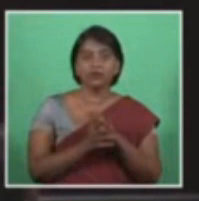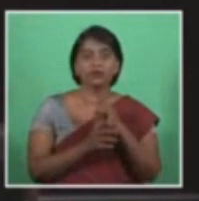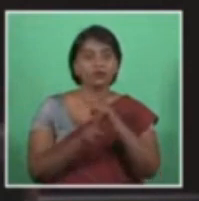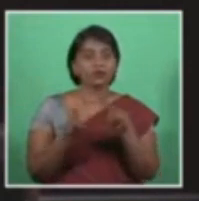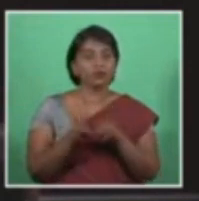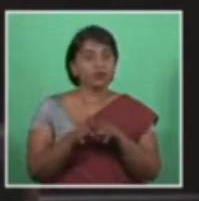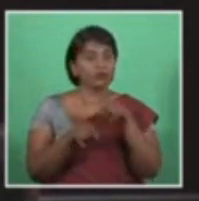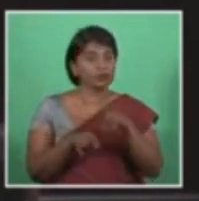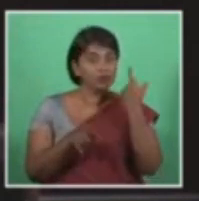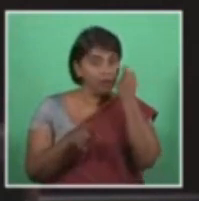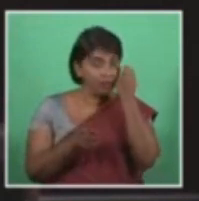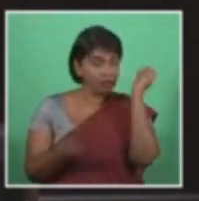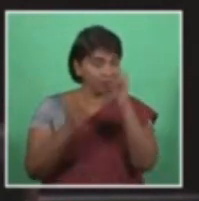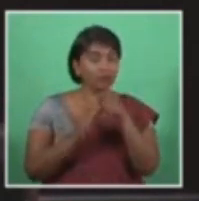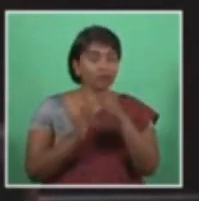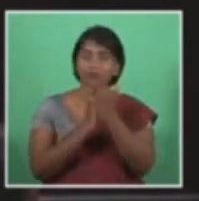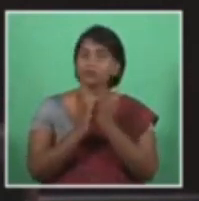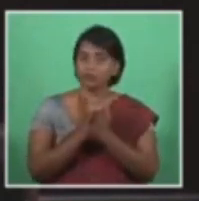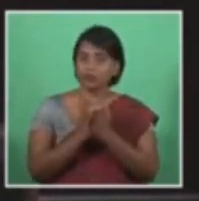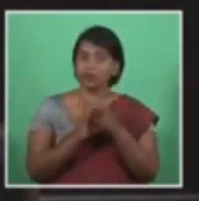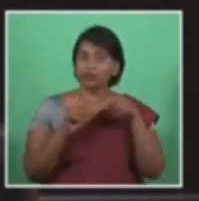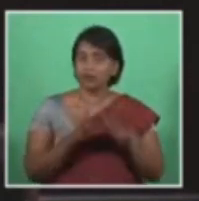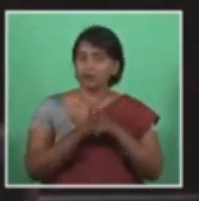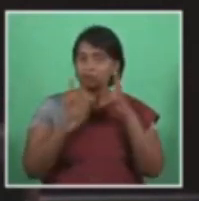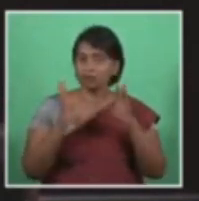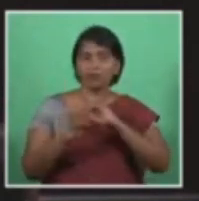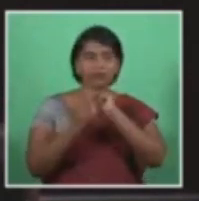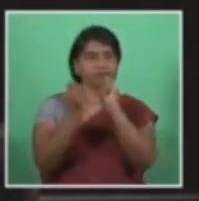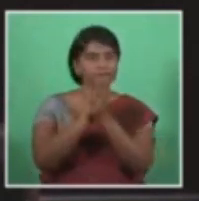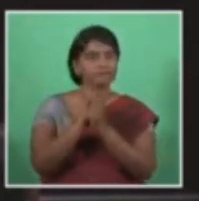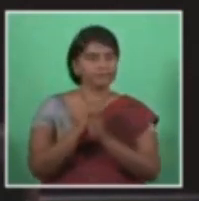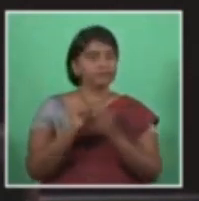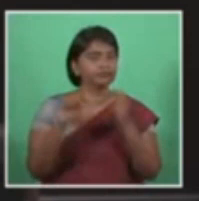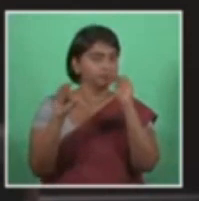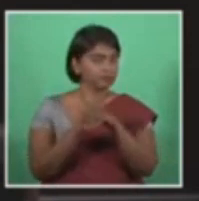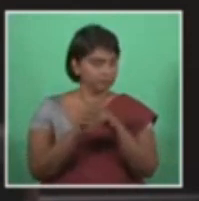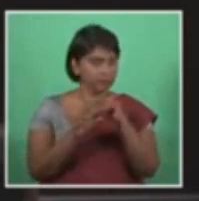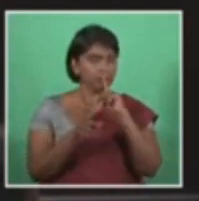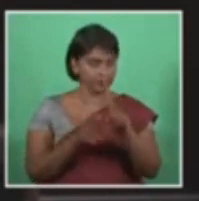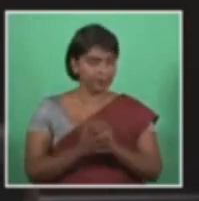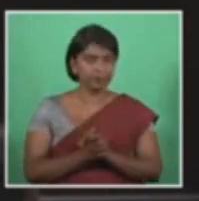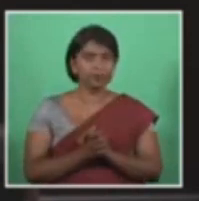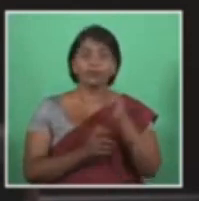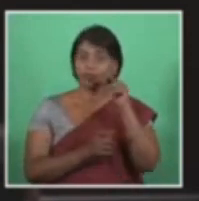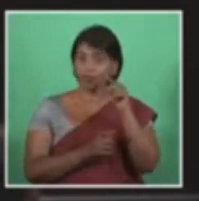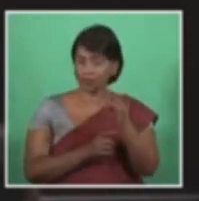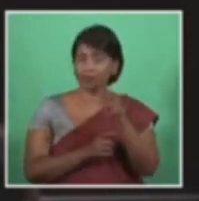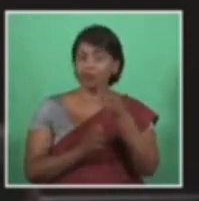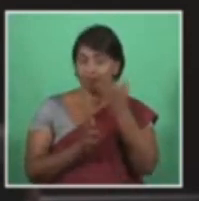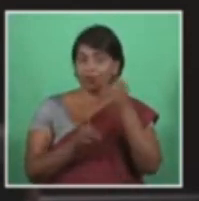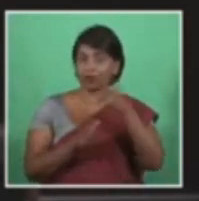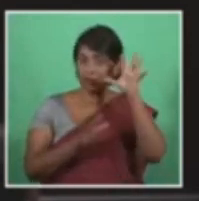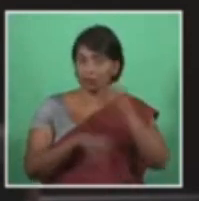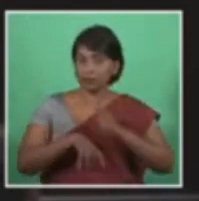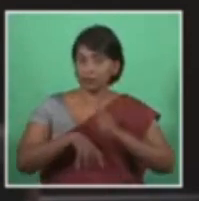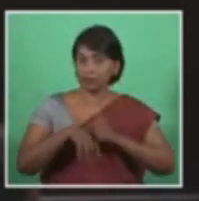එතකොට මේ ගෙනාපු යෝජනා අදහස් අද බොහෝමයක් මේකේ සංශෝධන හැටියට සඳහන් වෙලා තියෙනවා. එතකොට ඔබතුමලට මේ